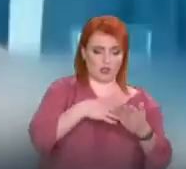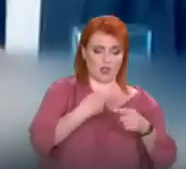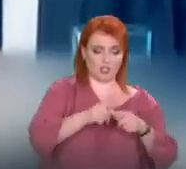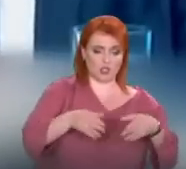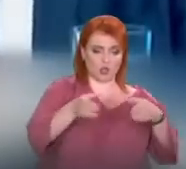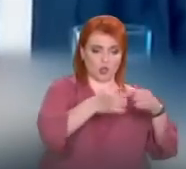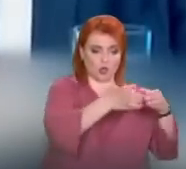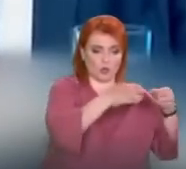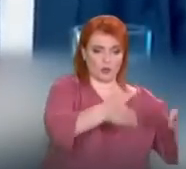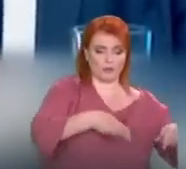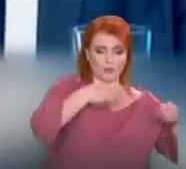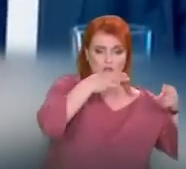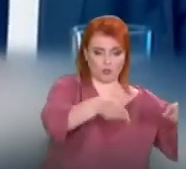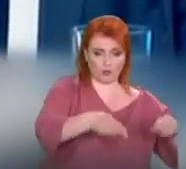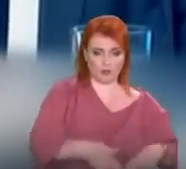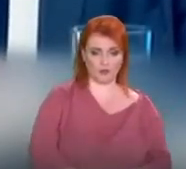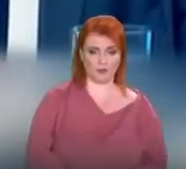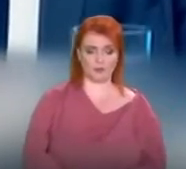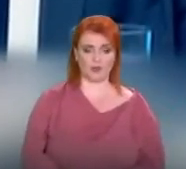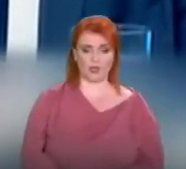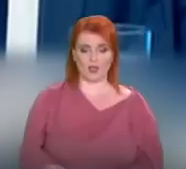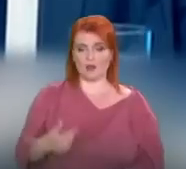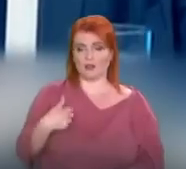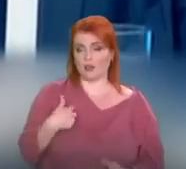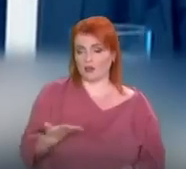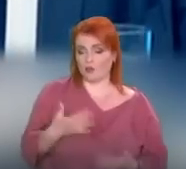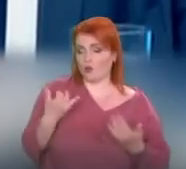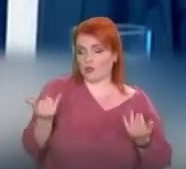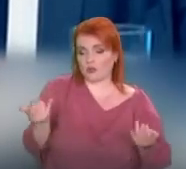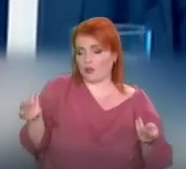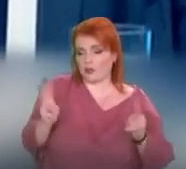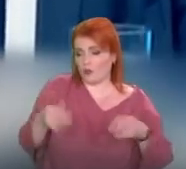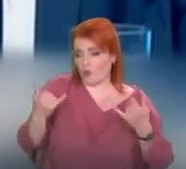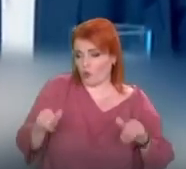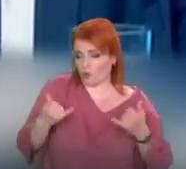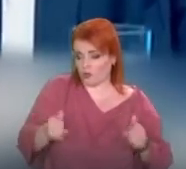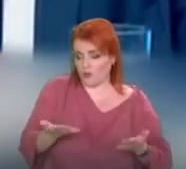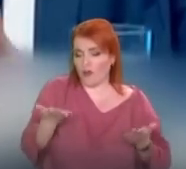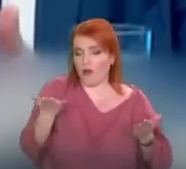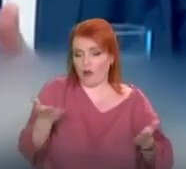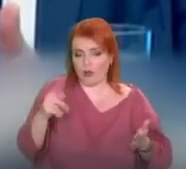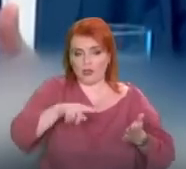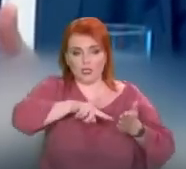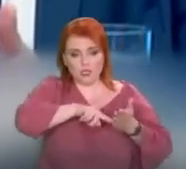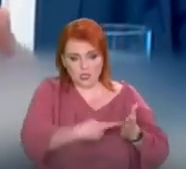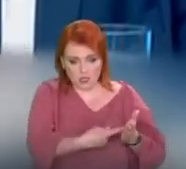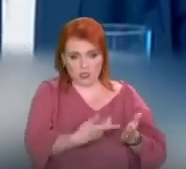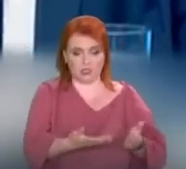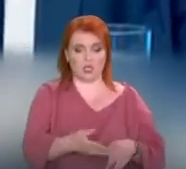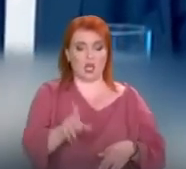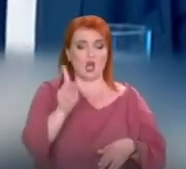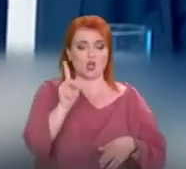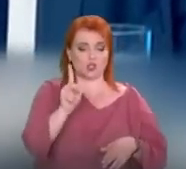Tupeul și agresivitatea cu care se insistă vorbesc despre faptul că în spate este Federația Rusă,